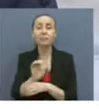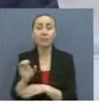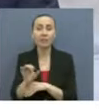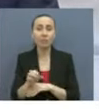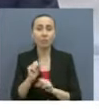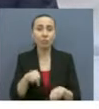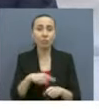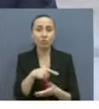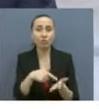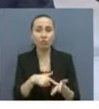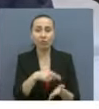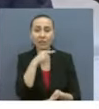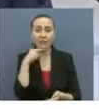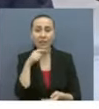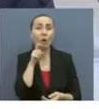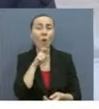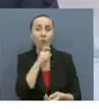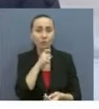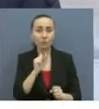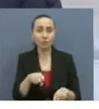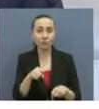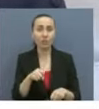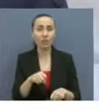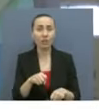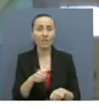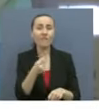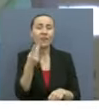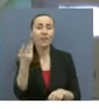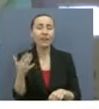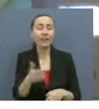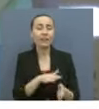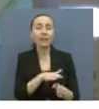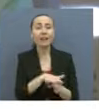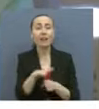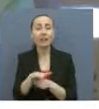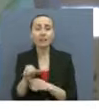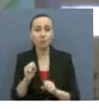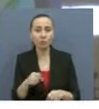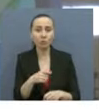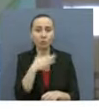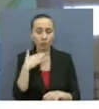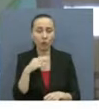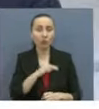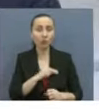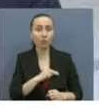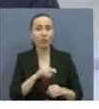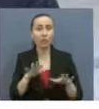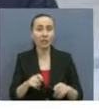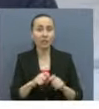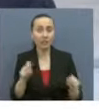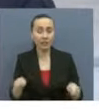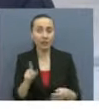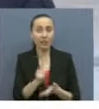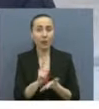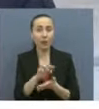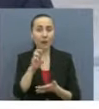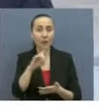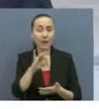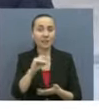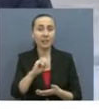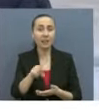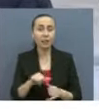вывозить в Омск. То есть у вас вариантов для реализации продукции очень много. Вот рабочие места создаете здесь. Вот, налоговая база увеличивается. Ну и в целом